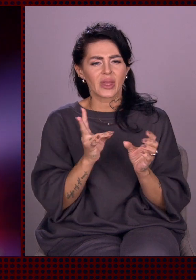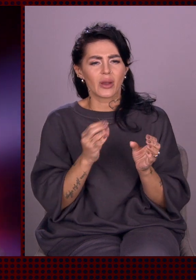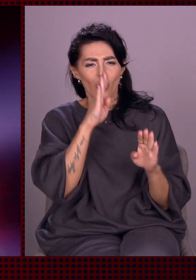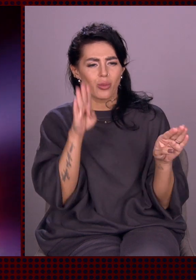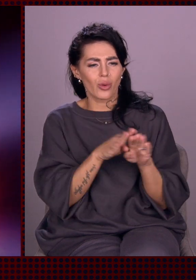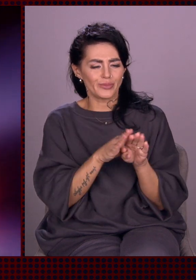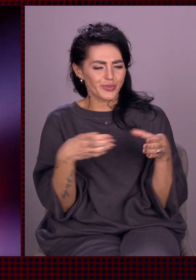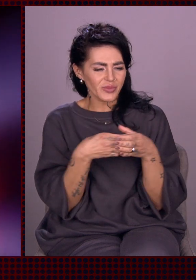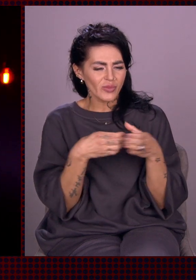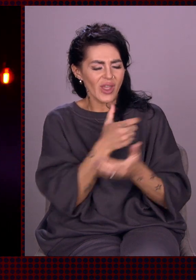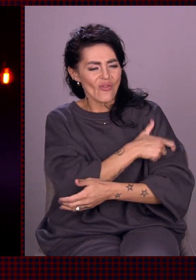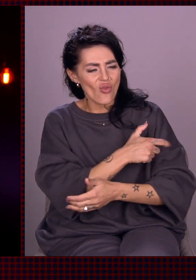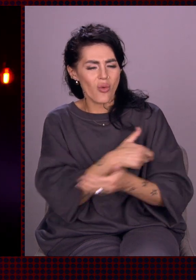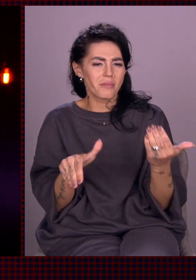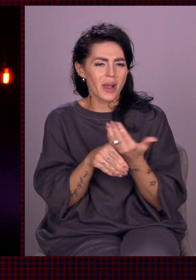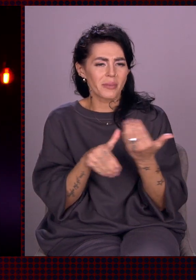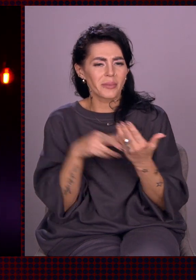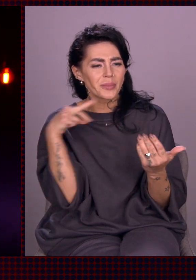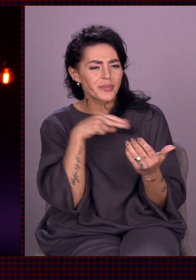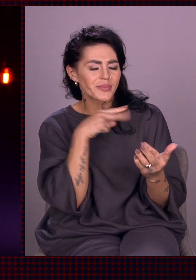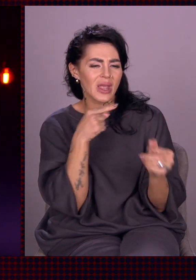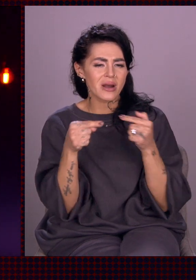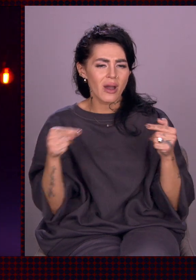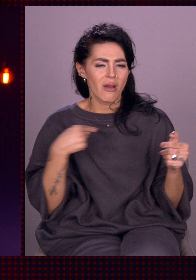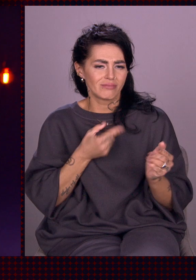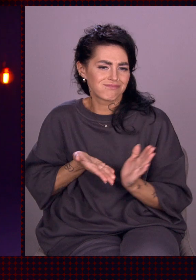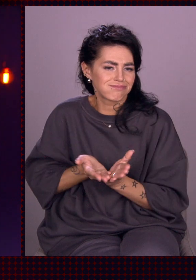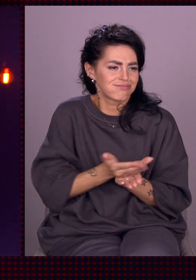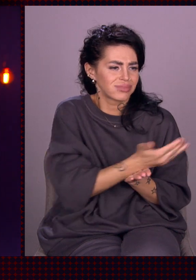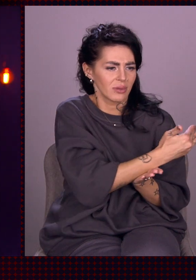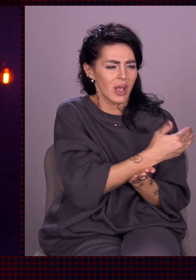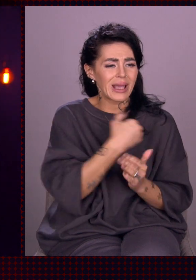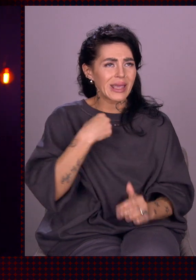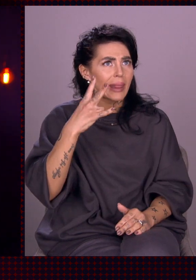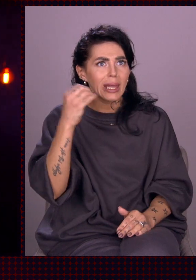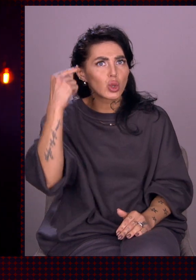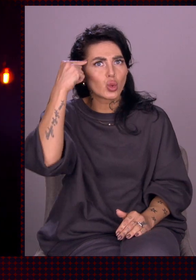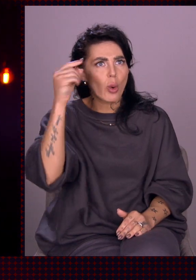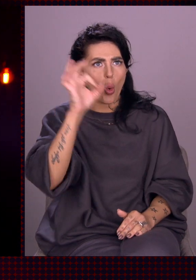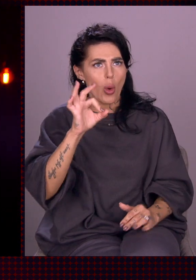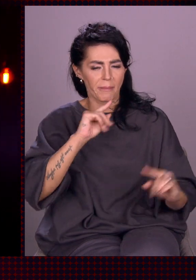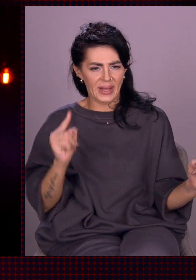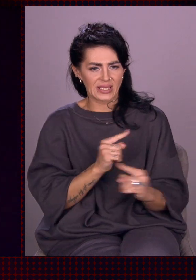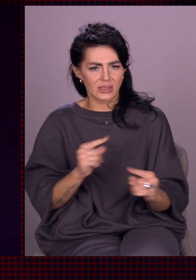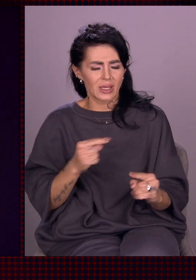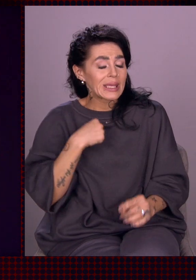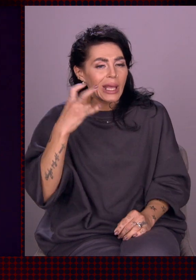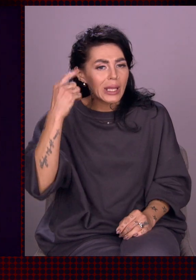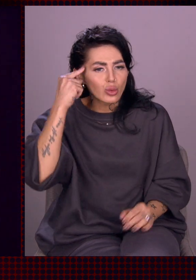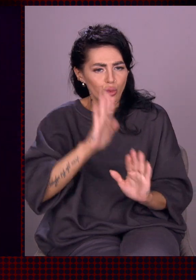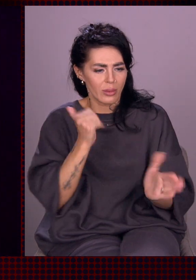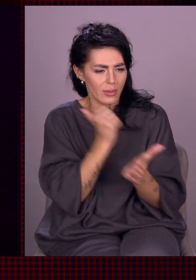рух, допомагали медикаментами. Типу, я туди переключився. Я не думав про які пісні, типу, я не знав, куди воно все приведе.